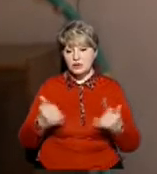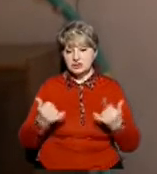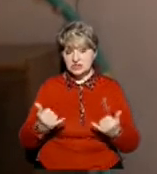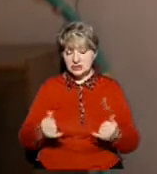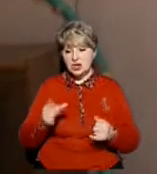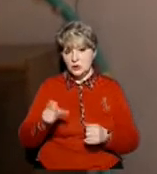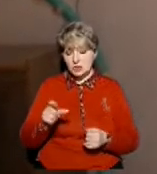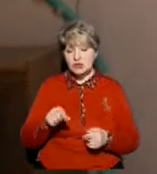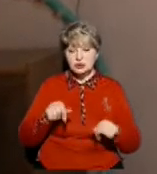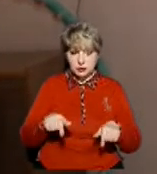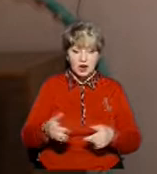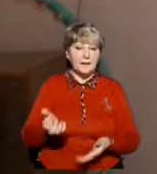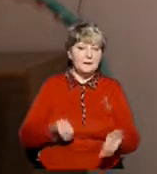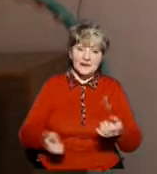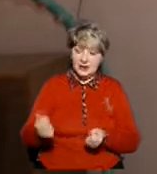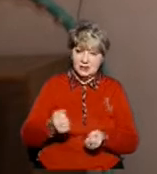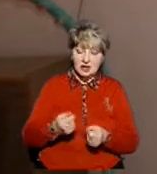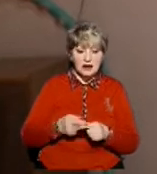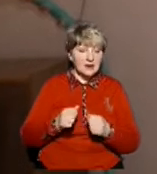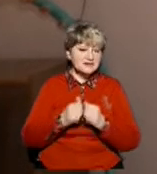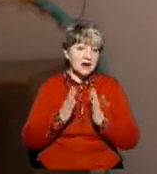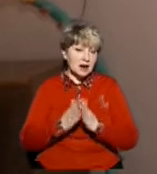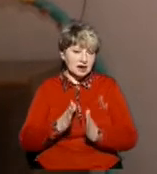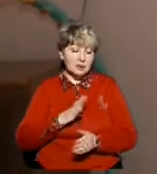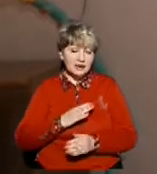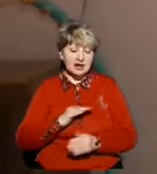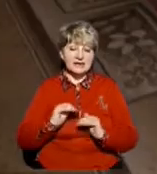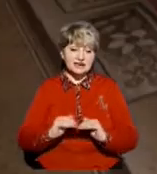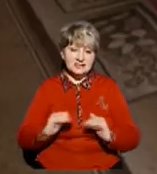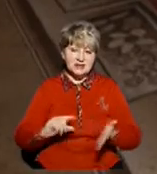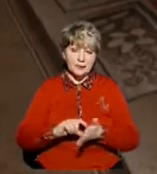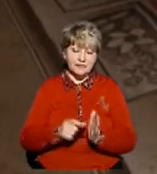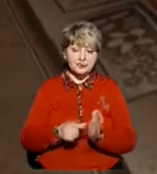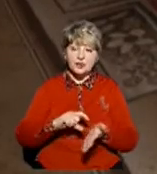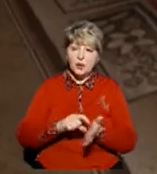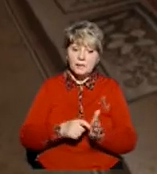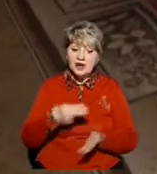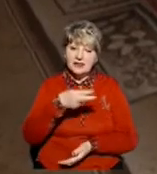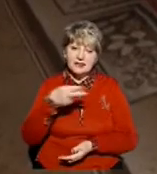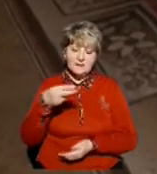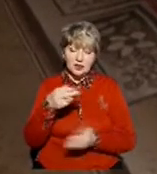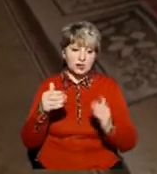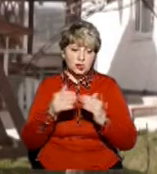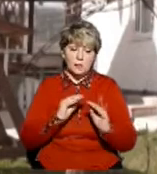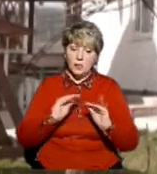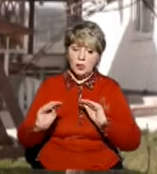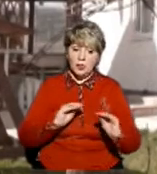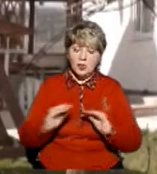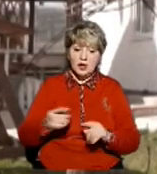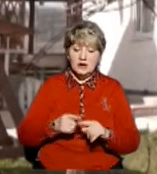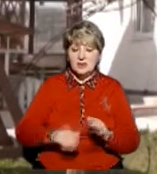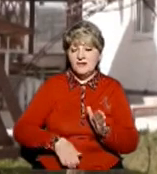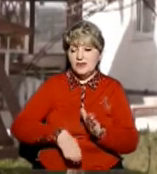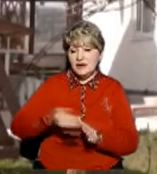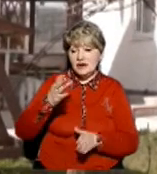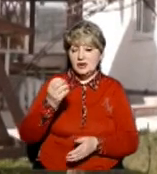і зараз людей сюди прийняти, бо це взагалі-то була дитяча кімната. Кімнату на другому поверсі будинку облаштував у дитинстві